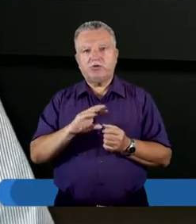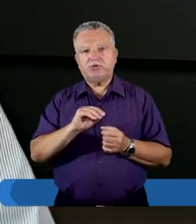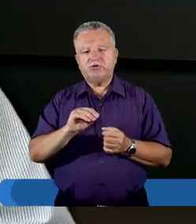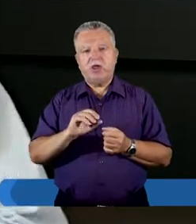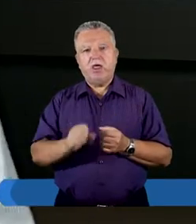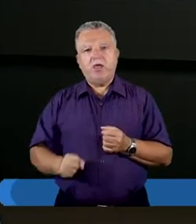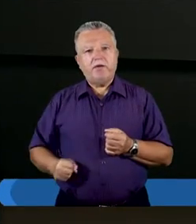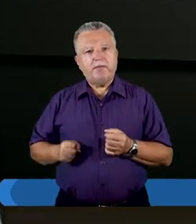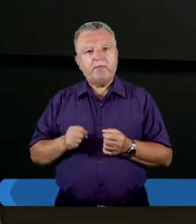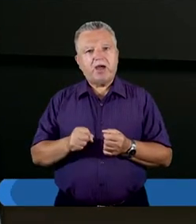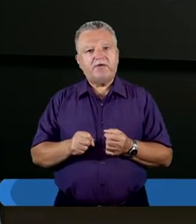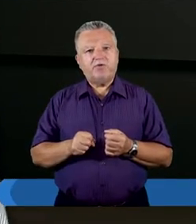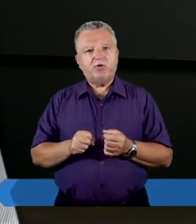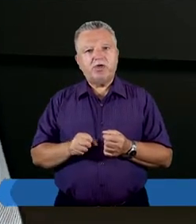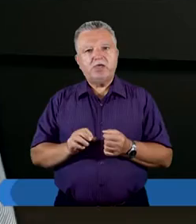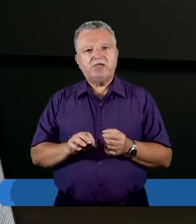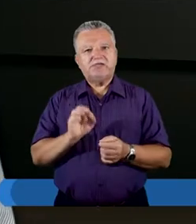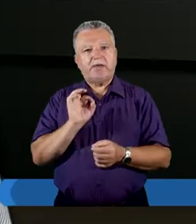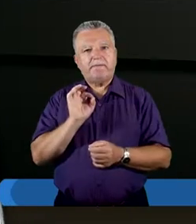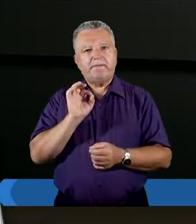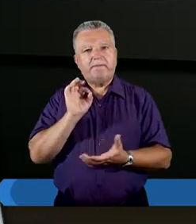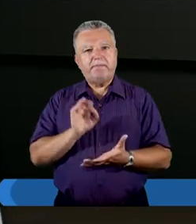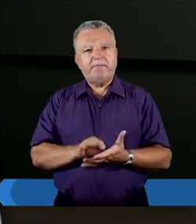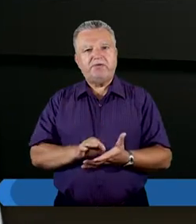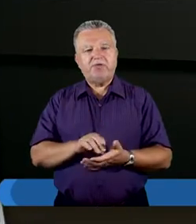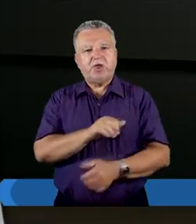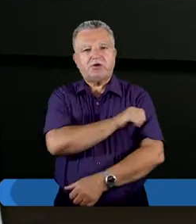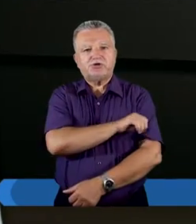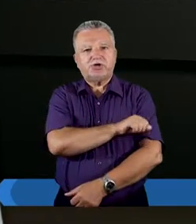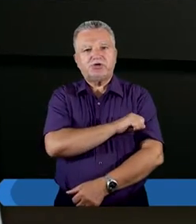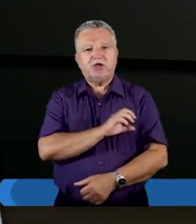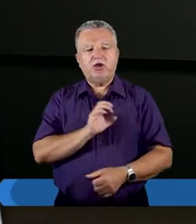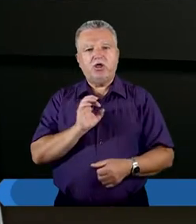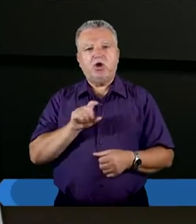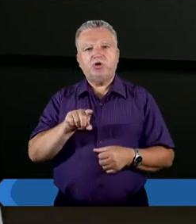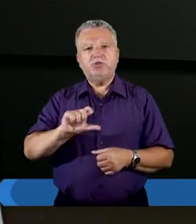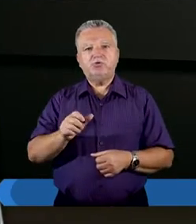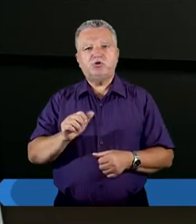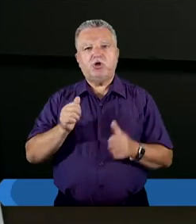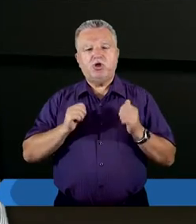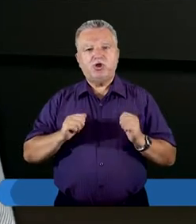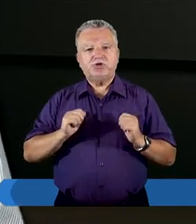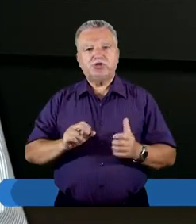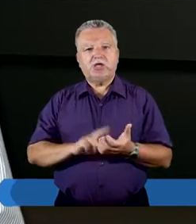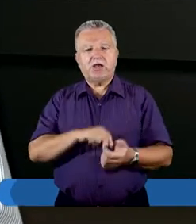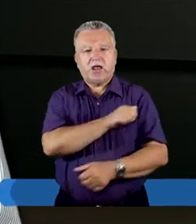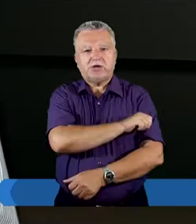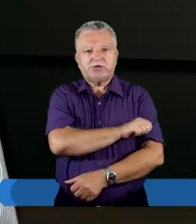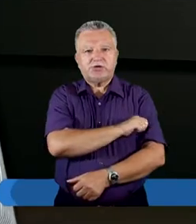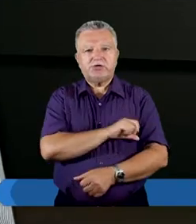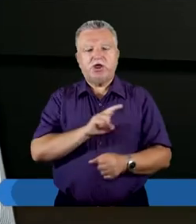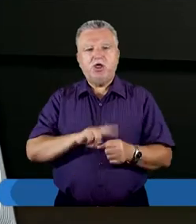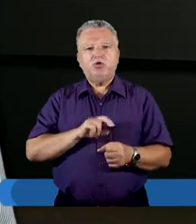że apostoł Paweł zapewnia już chrześcijan o pewnej rzeczywistości, która ich czeka, która ma być chyba